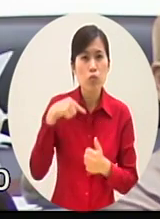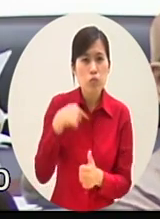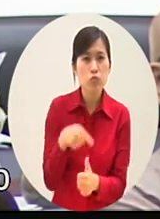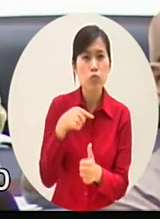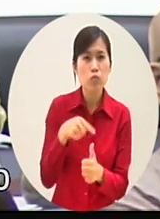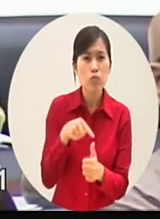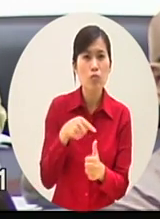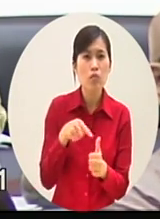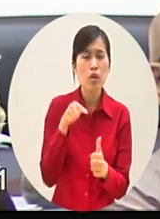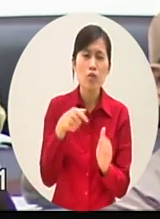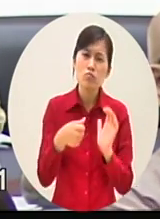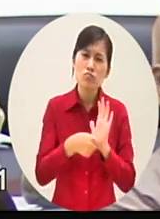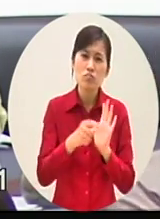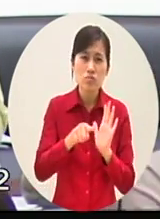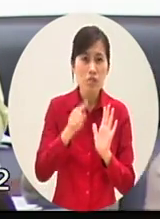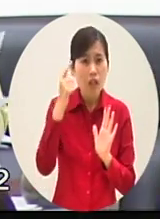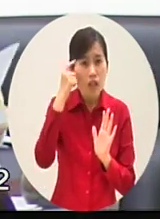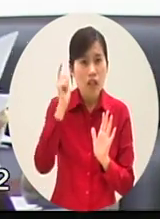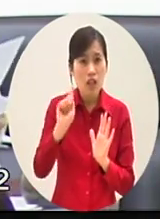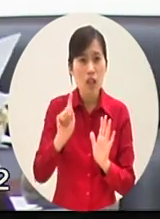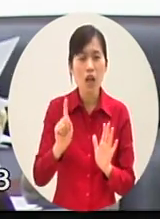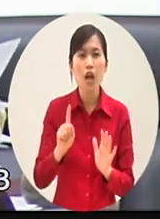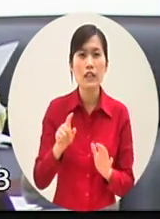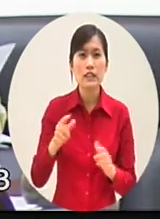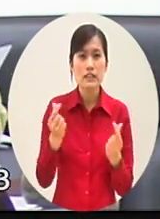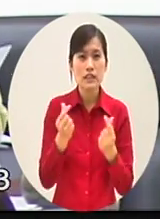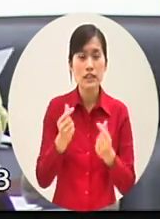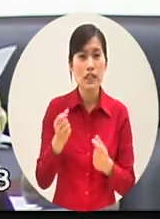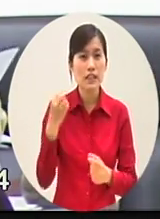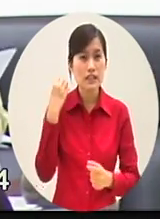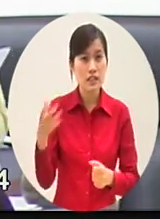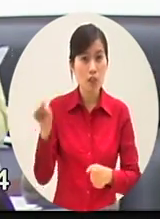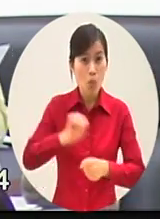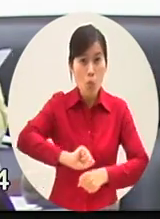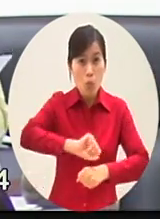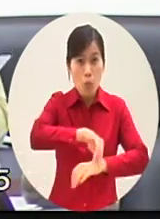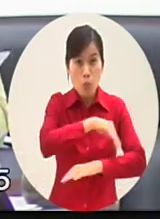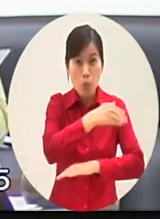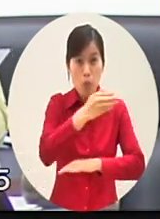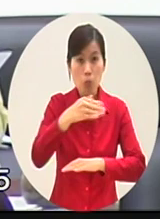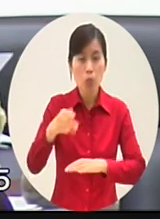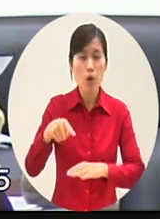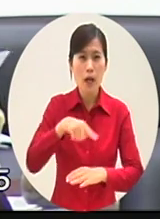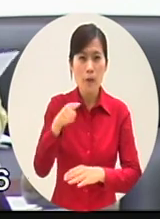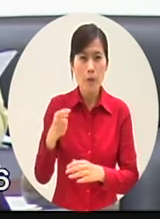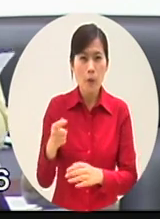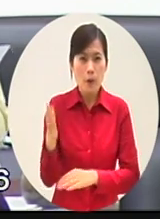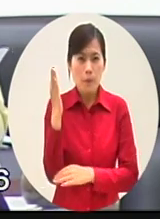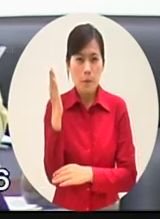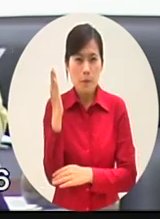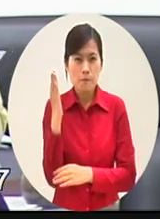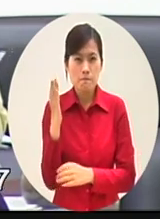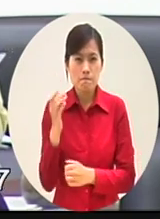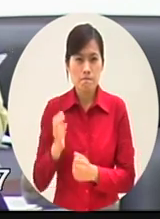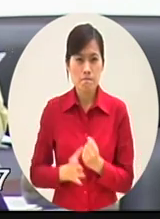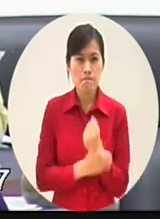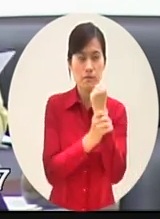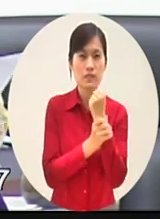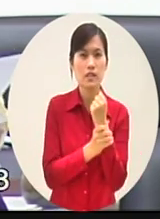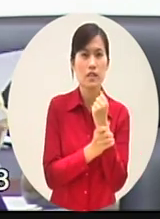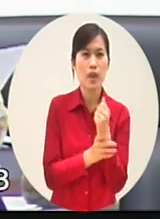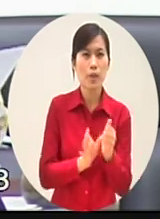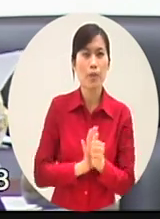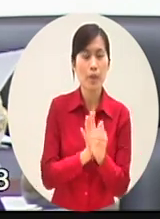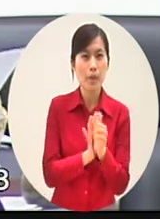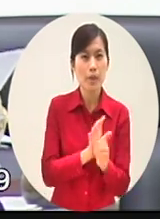全体的政府的力量全力支持，为什么全力支持？因为它这是利用情境塑造